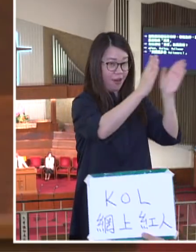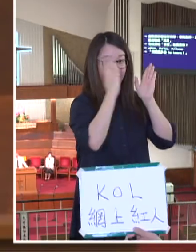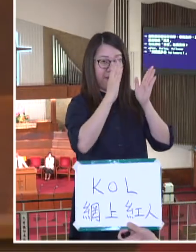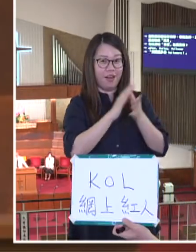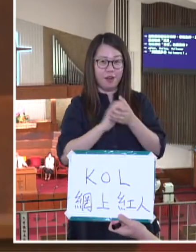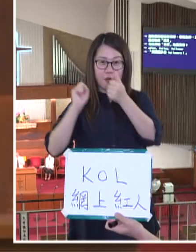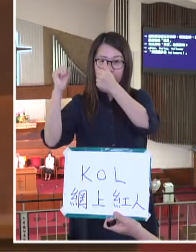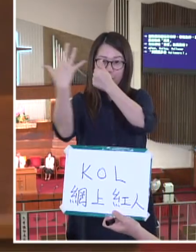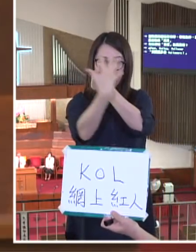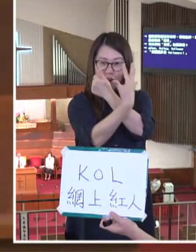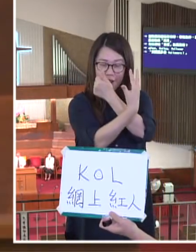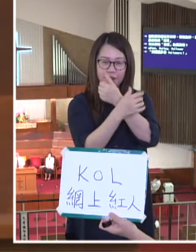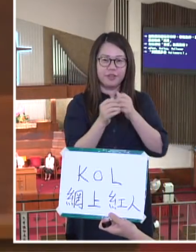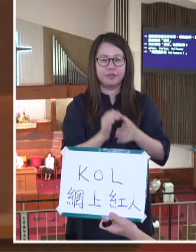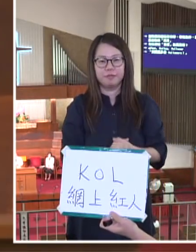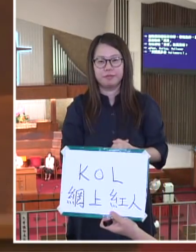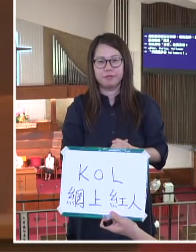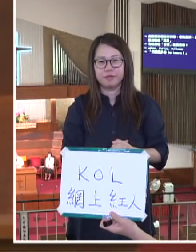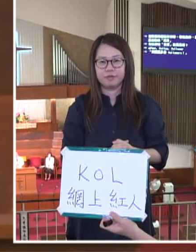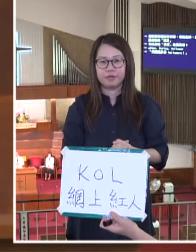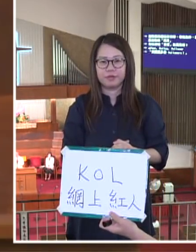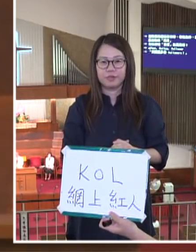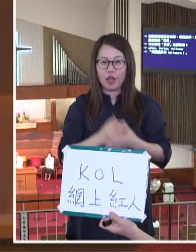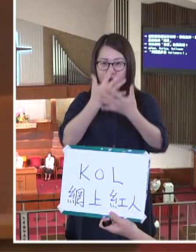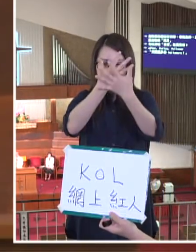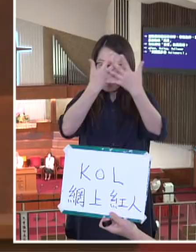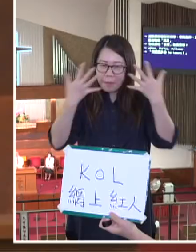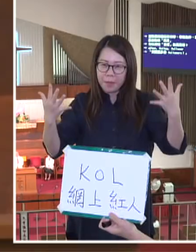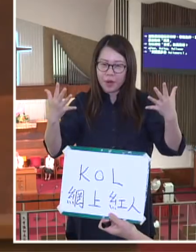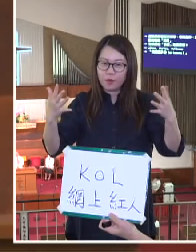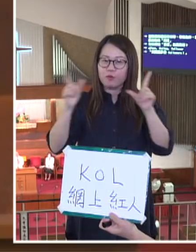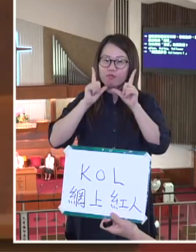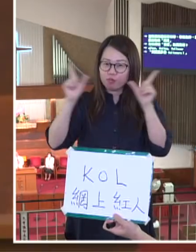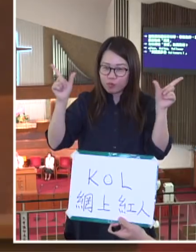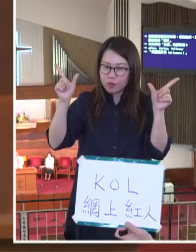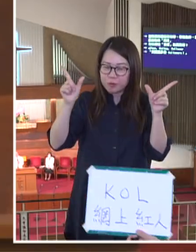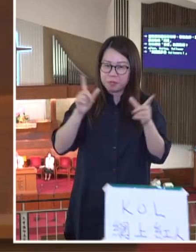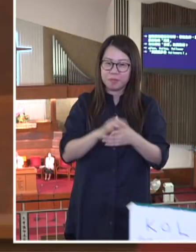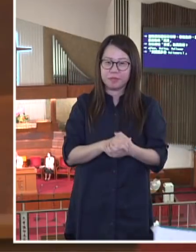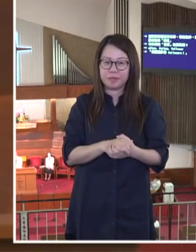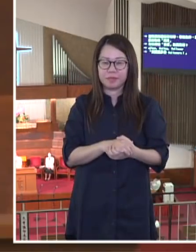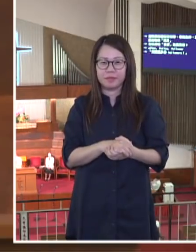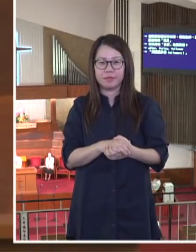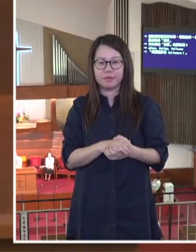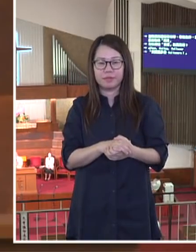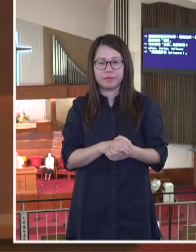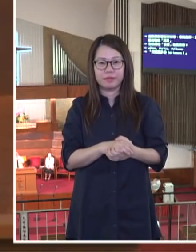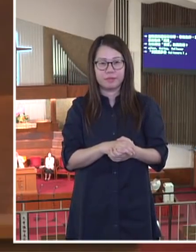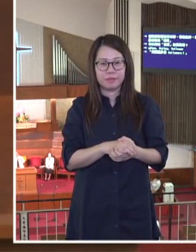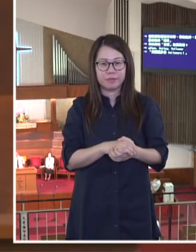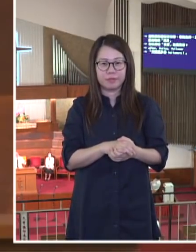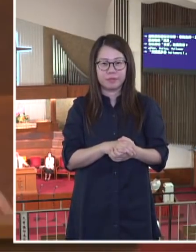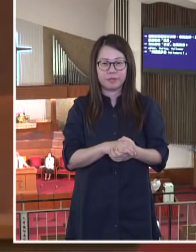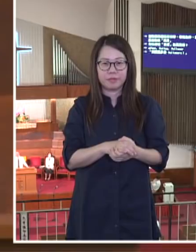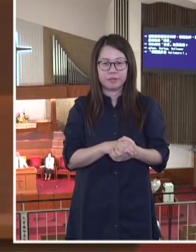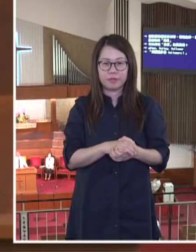咩咧？他想成為一個網絡紅人，跟住咧現代咧，我哋都要知嘅啦，即係其實唔係睇你嗰個嘅，即係擺條